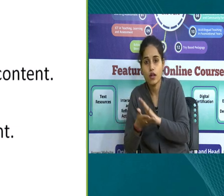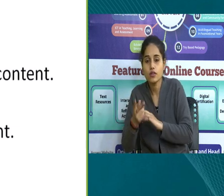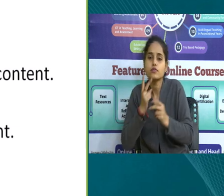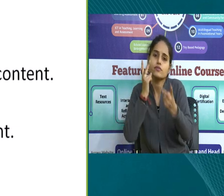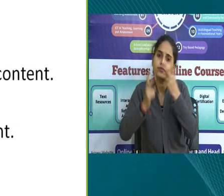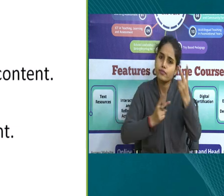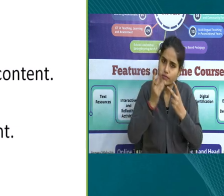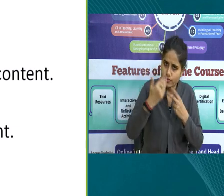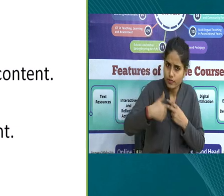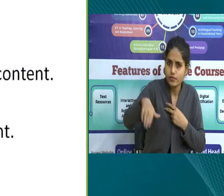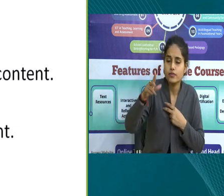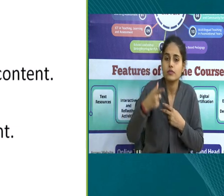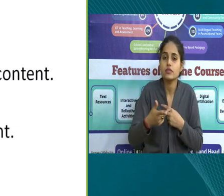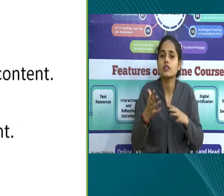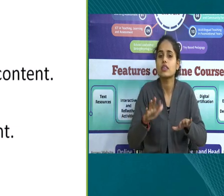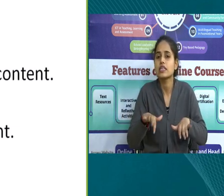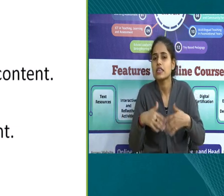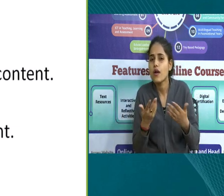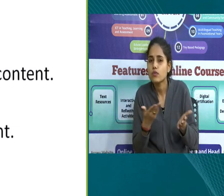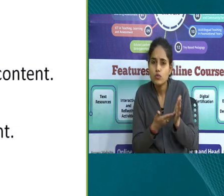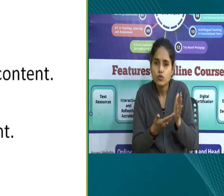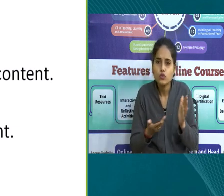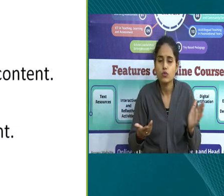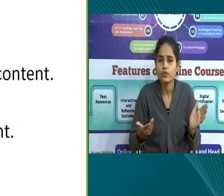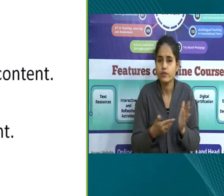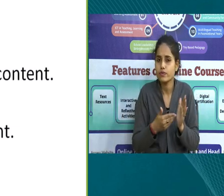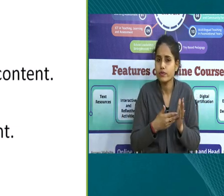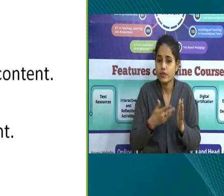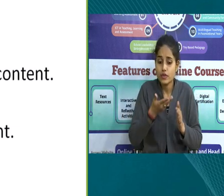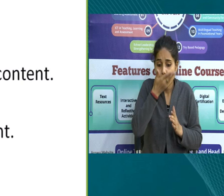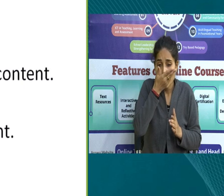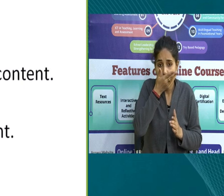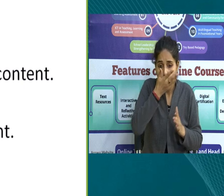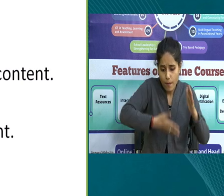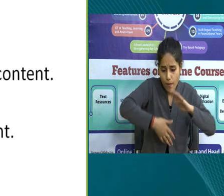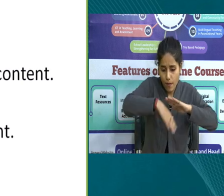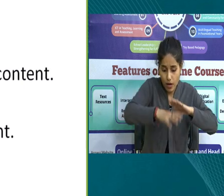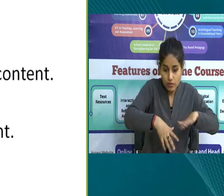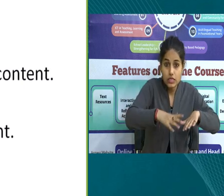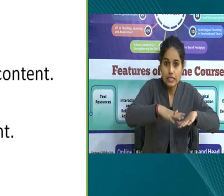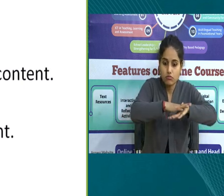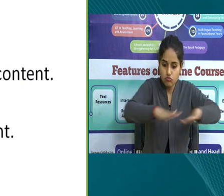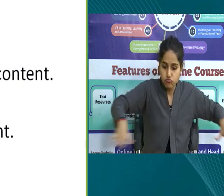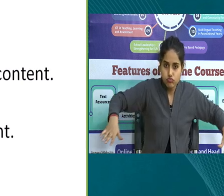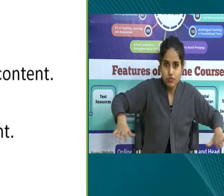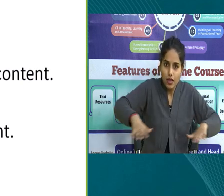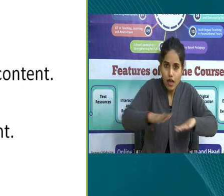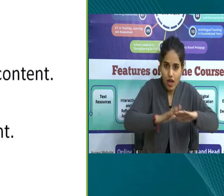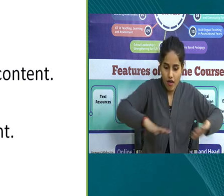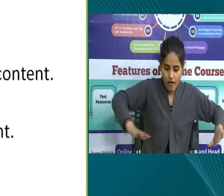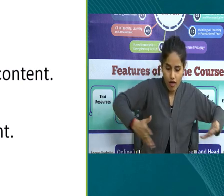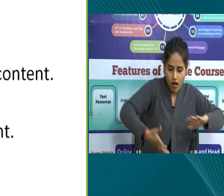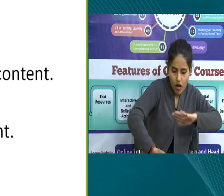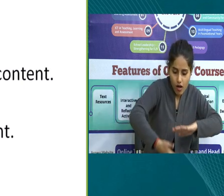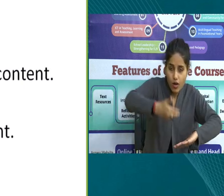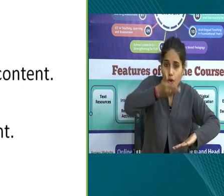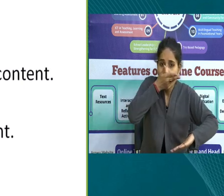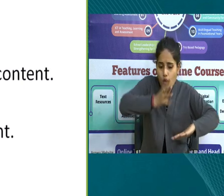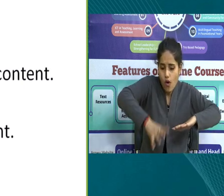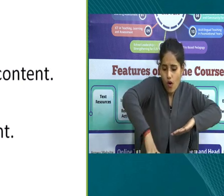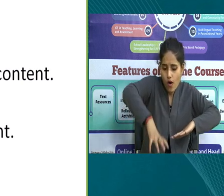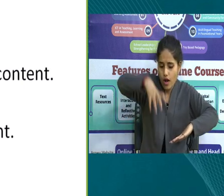कीजेगा विंड मिल के थू कैसे वह पानी को निकालते हैं जमीन से यह बड़ा अच्छा ही प्रोजेक्ट आप देख